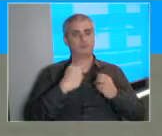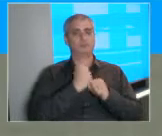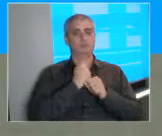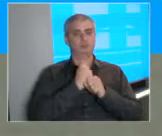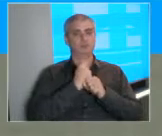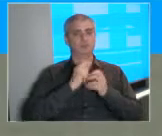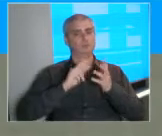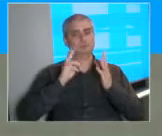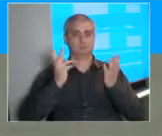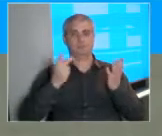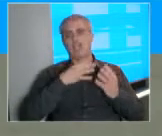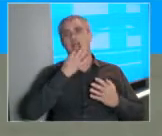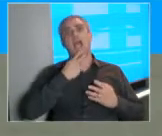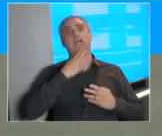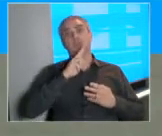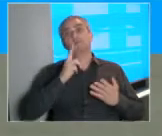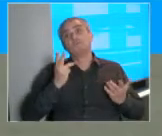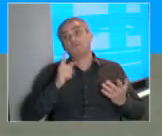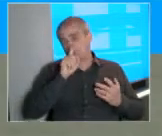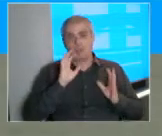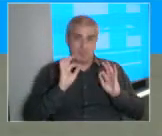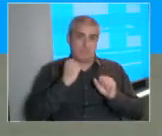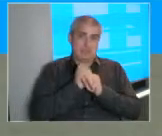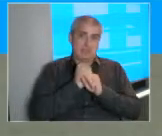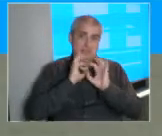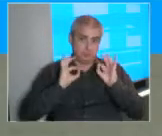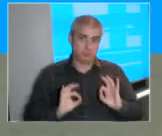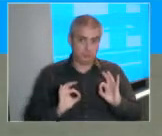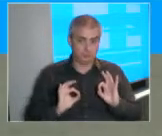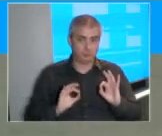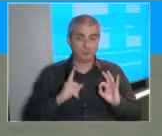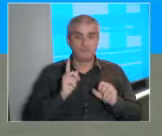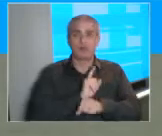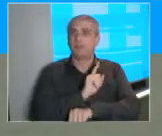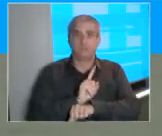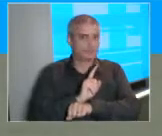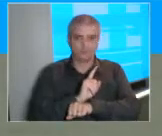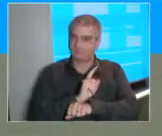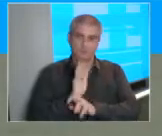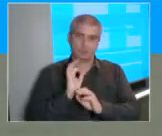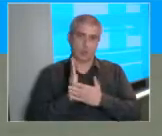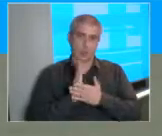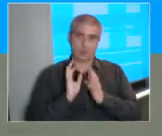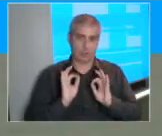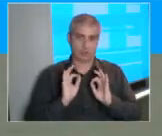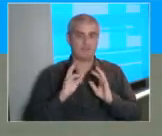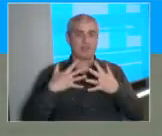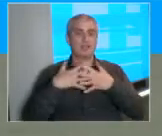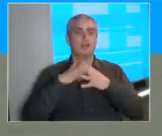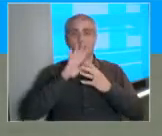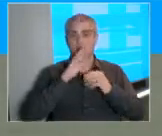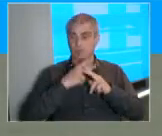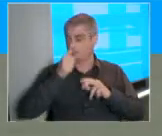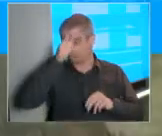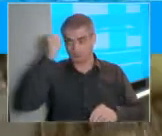ברמת כוונת ההצהרות. אנחנו מניחים שהם באמת יממשו אותן, אבל בינתיים אלה לא הבשילו. אבל באיחוד האירופי רק